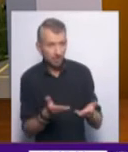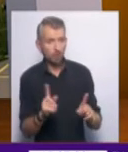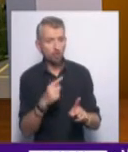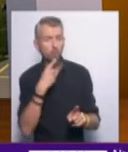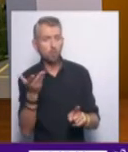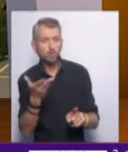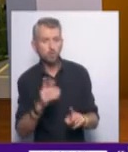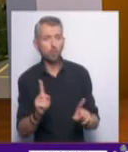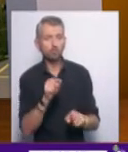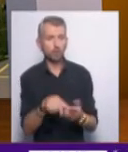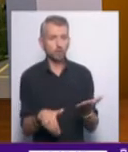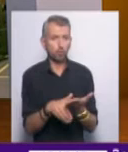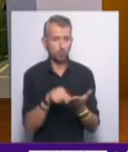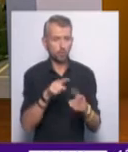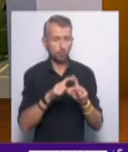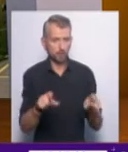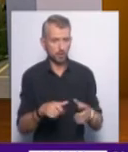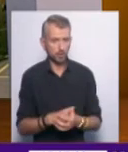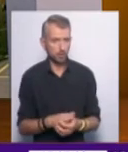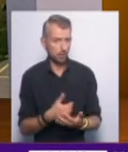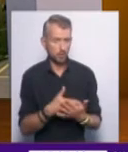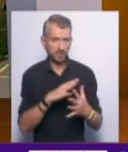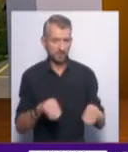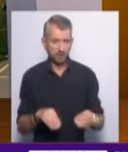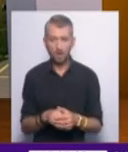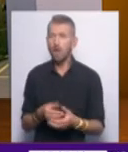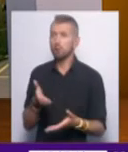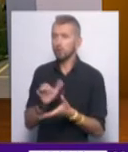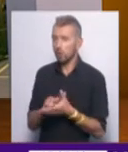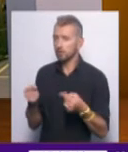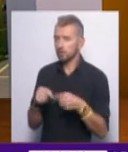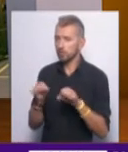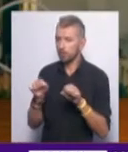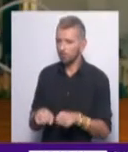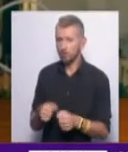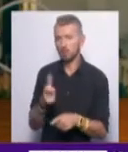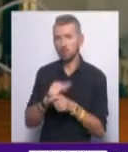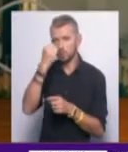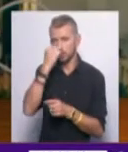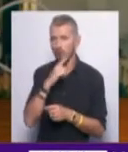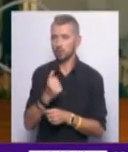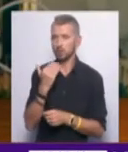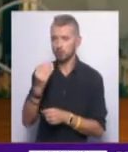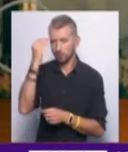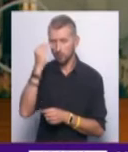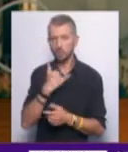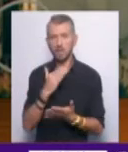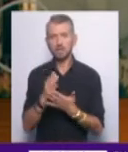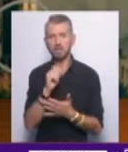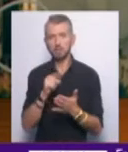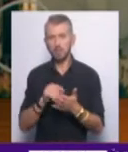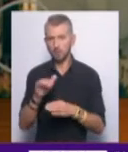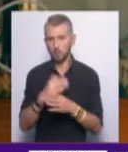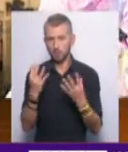що ти допоміг тому закладу. От абсолютно. Ну, познайомитися точно можна. Так, пані Тетяна, дуже дякую за вашу точку зору. У нас є запитання. Добрий